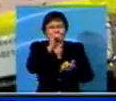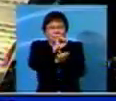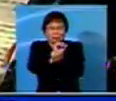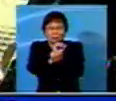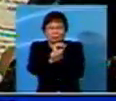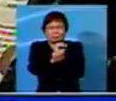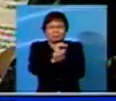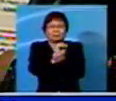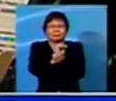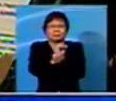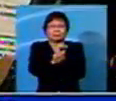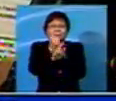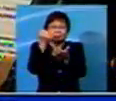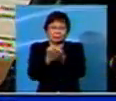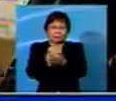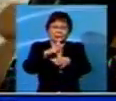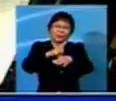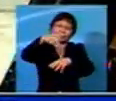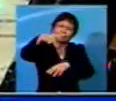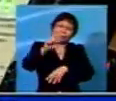sementara imigresen di